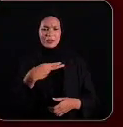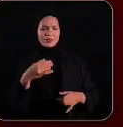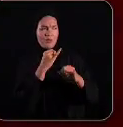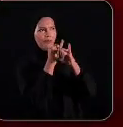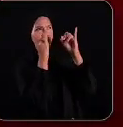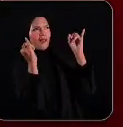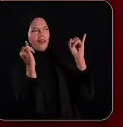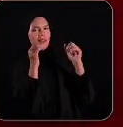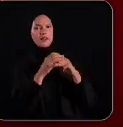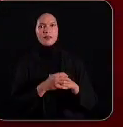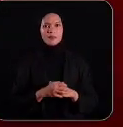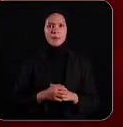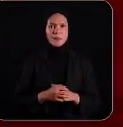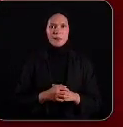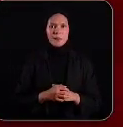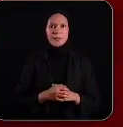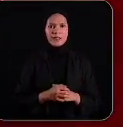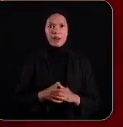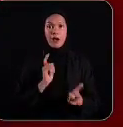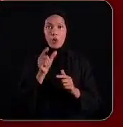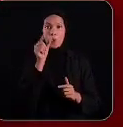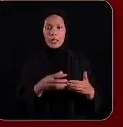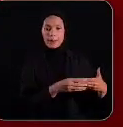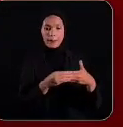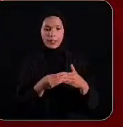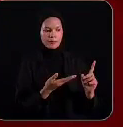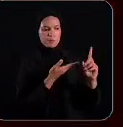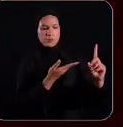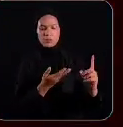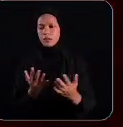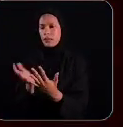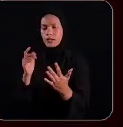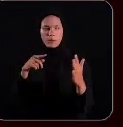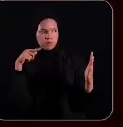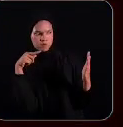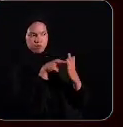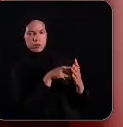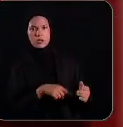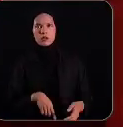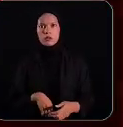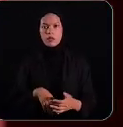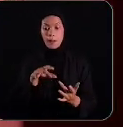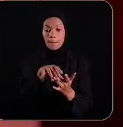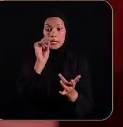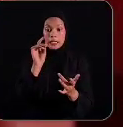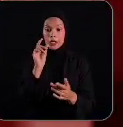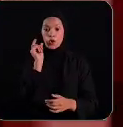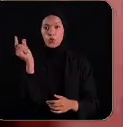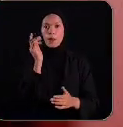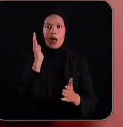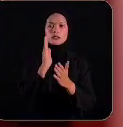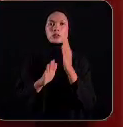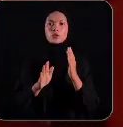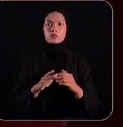indahnya Indonesia Terlebih jika dipimpin oleh sosok yang berangkat dari suara dan aspirasi rakyat